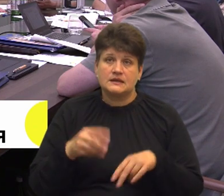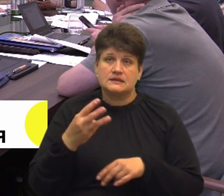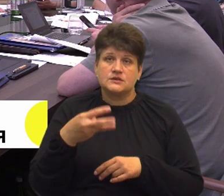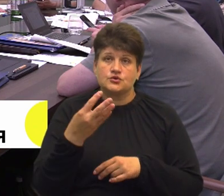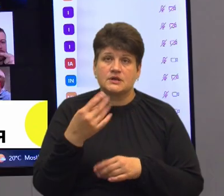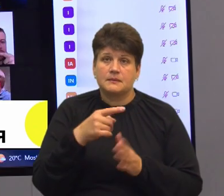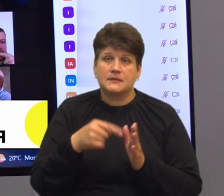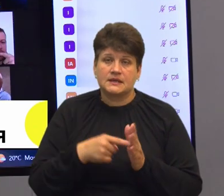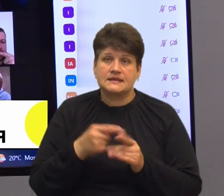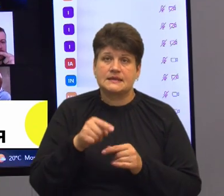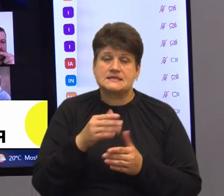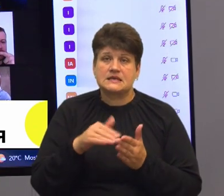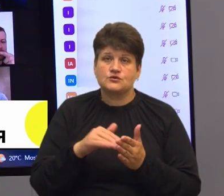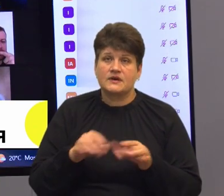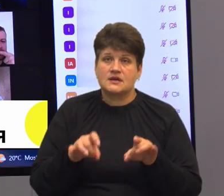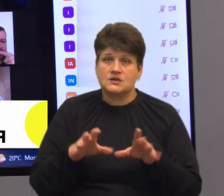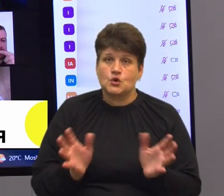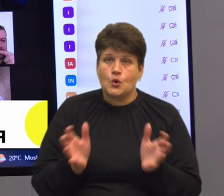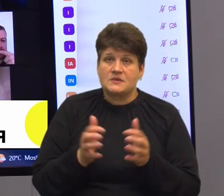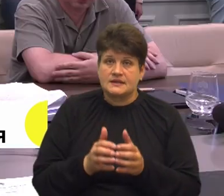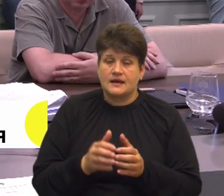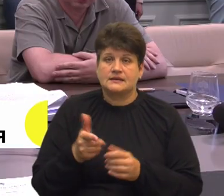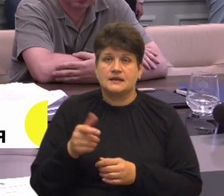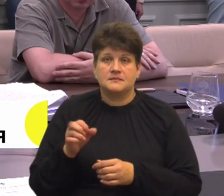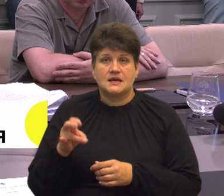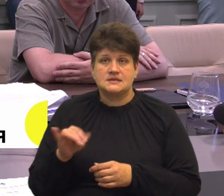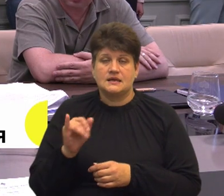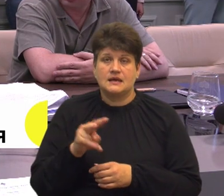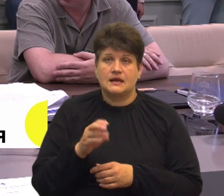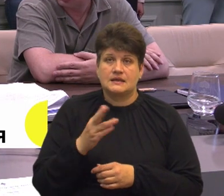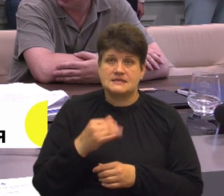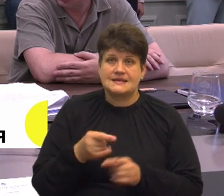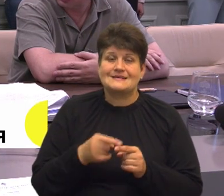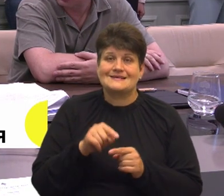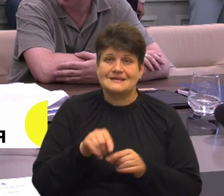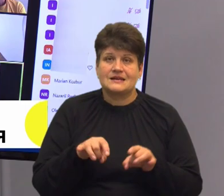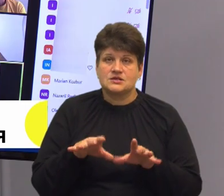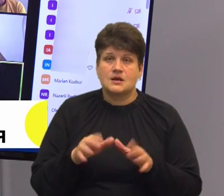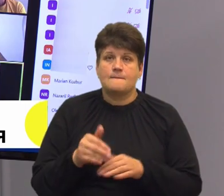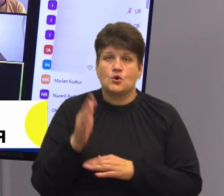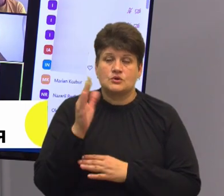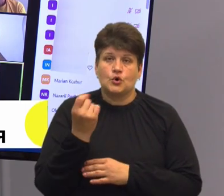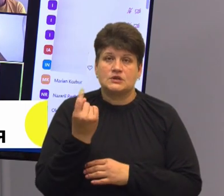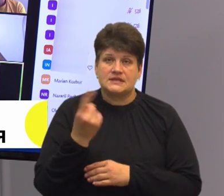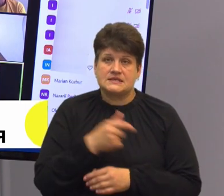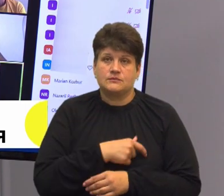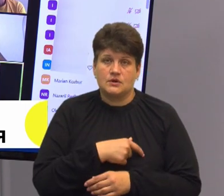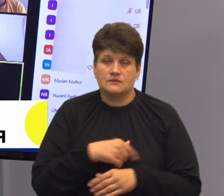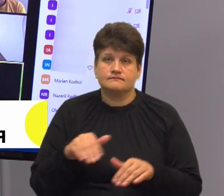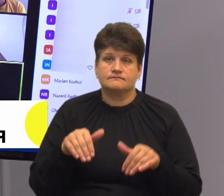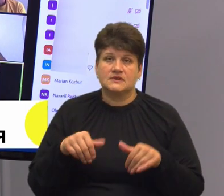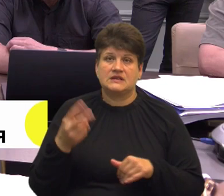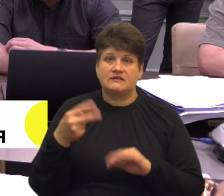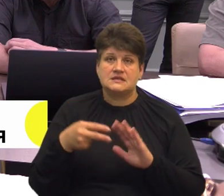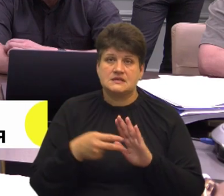серед них скасування рішення об'єднати гімназію та ліцей за це рішення проголосували 11 депутатів отримали з 27 та